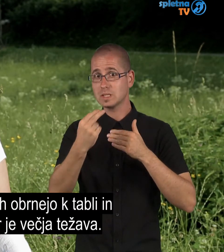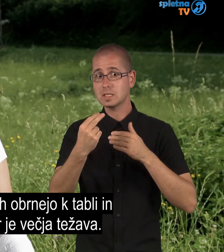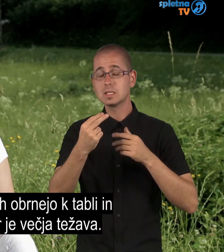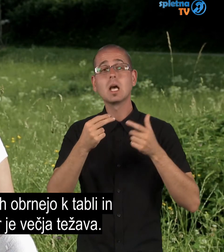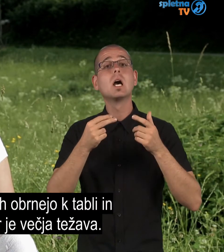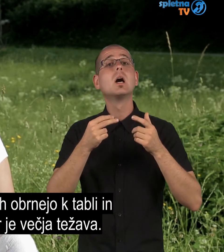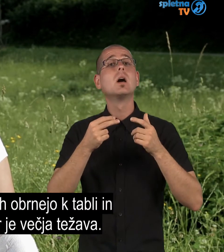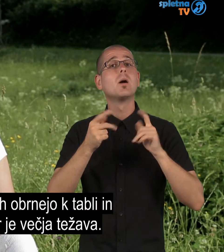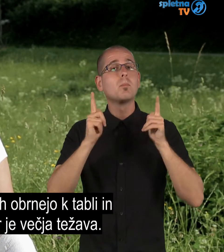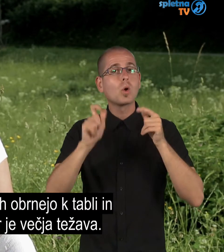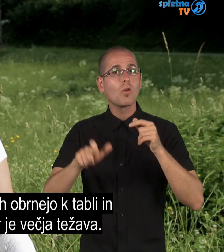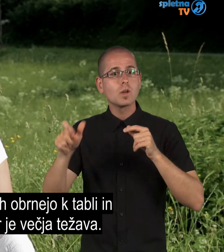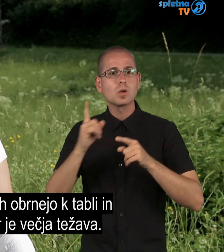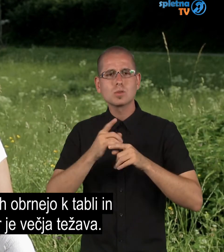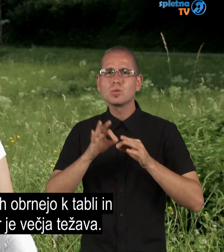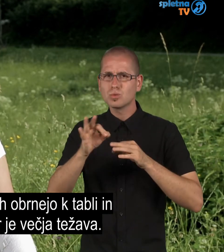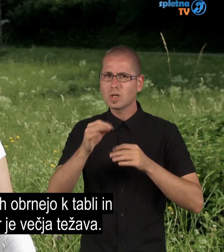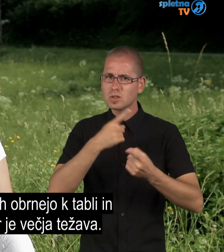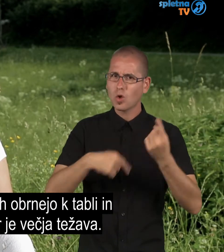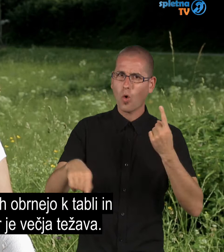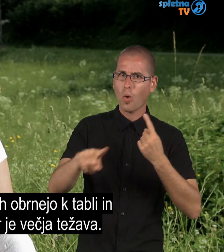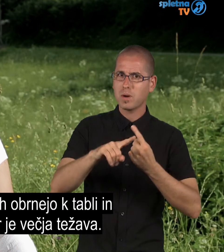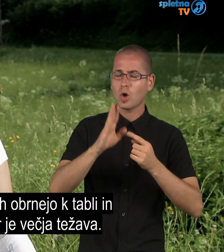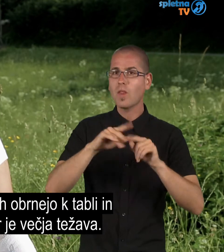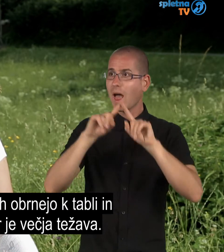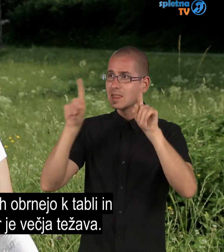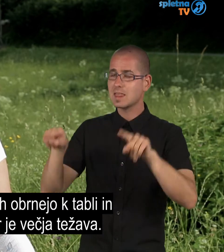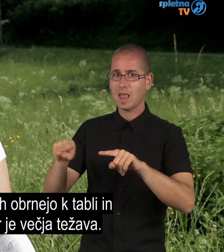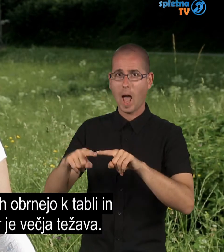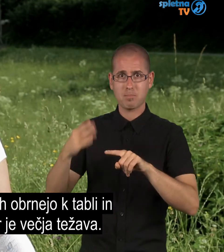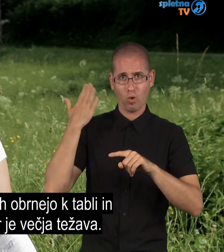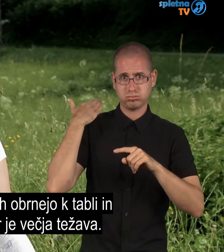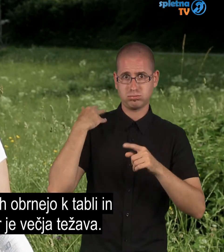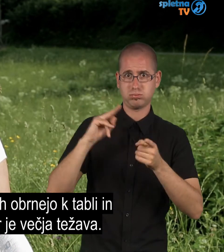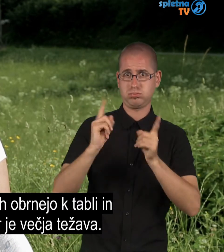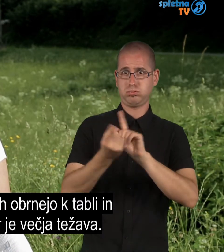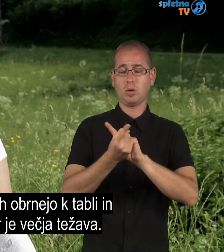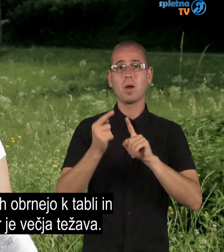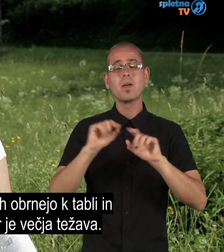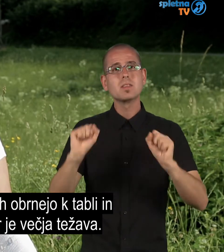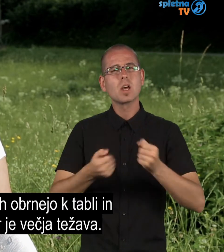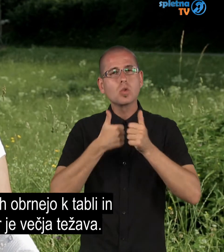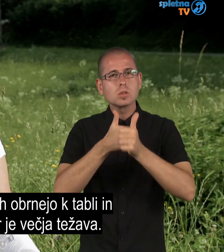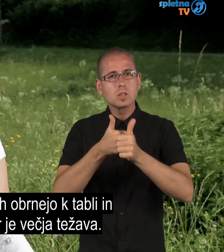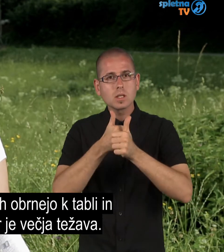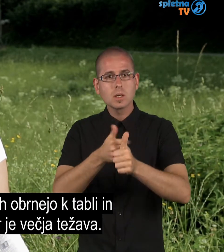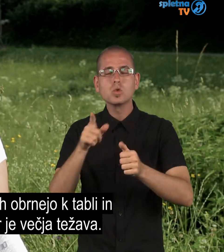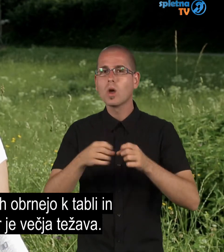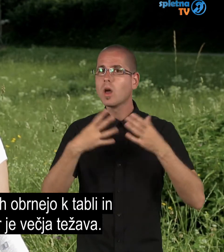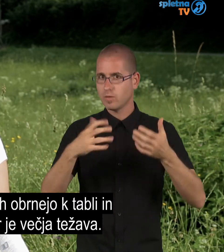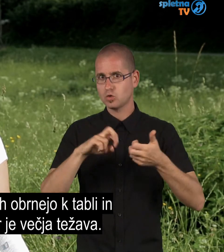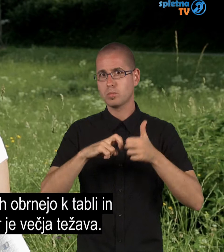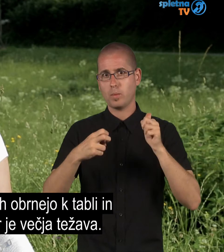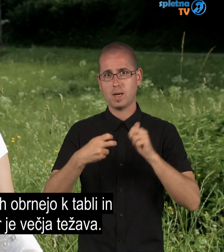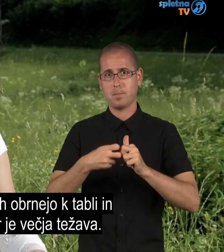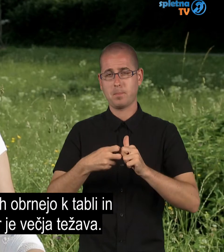Profesorji tudi včasih obrnejo na tablo in jaz težko sledim, kar je to večji